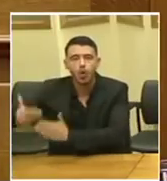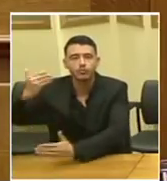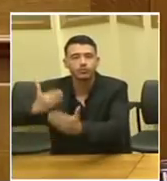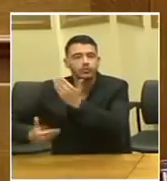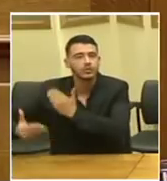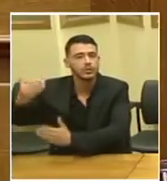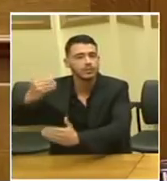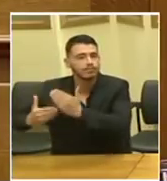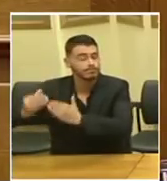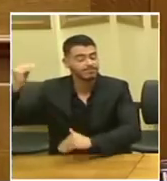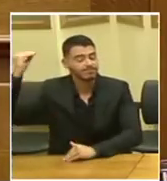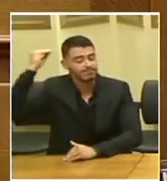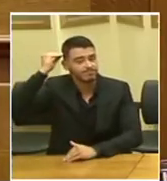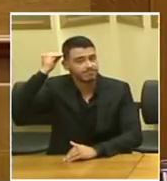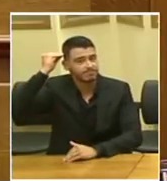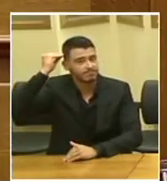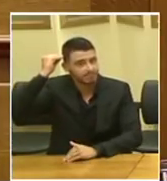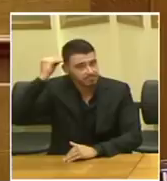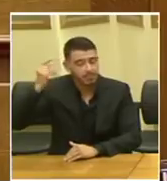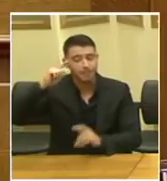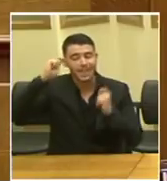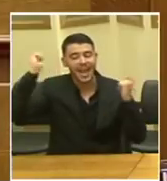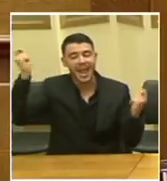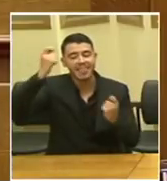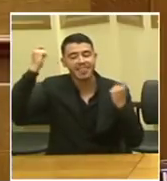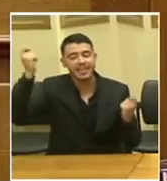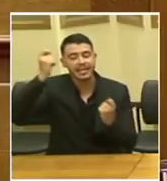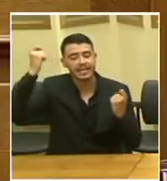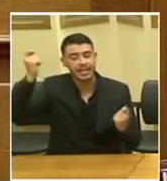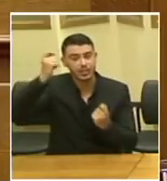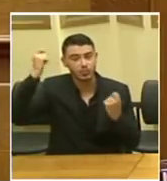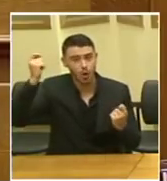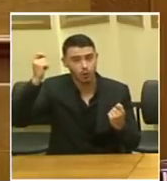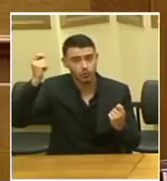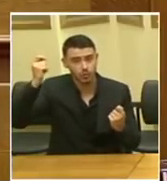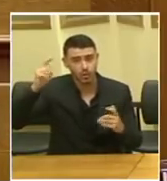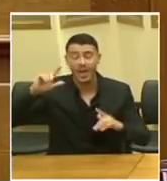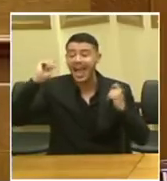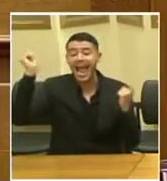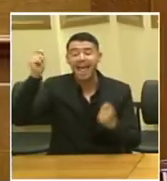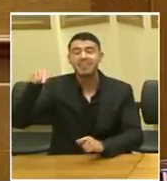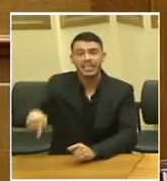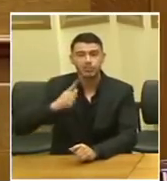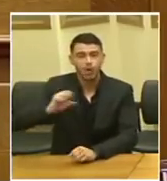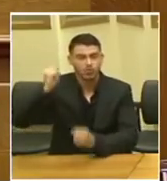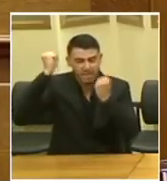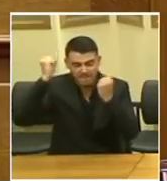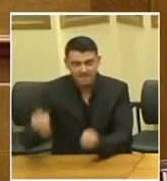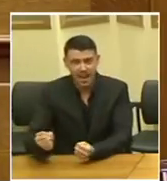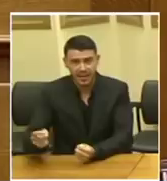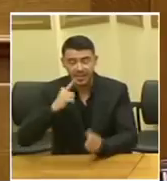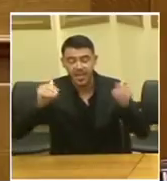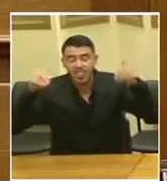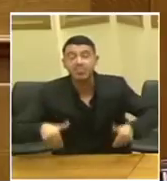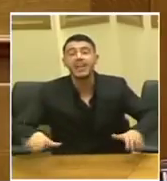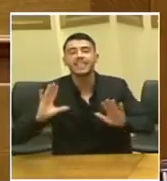αντίθετο συμβαίνει με τον εθνικό σοβινισμό. Αυτός θεωρεί τον εαυτό του υπέρτερο όλων των άλλων. Δεν σέβεται τον